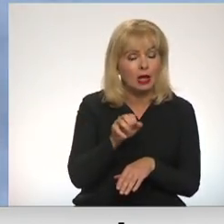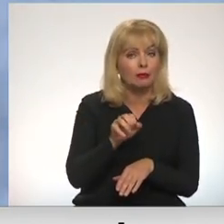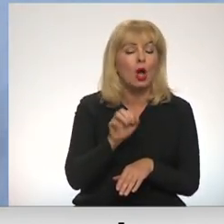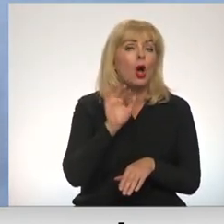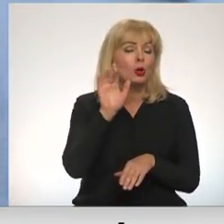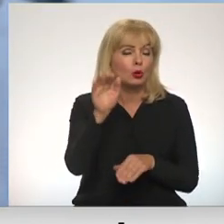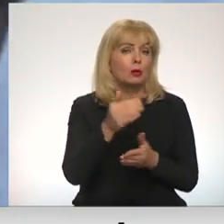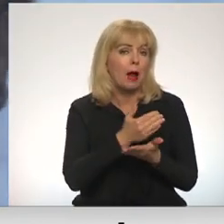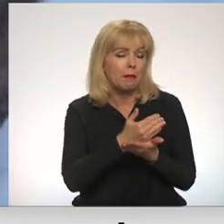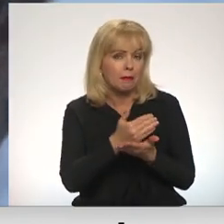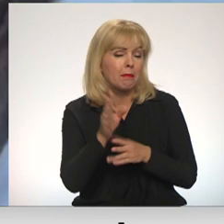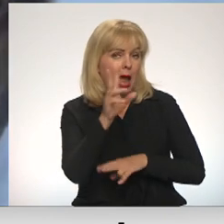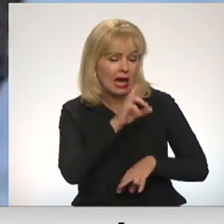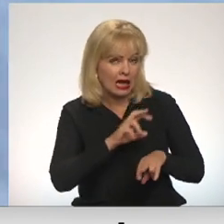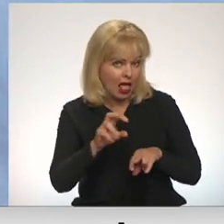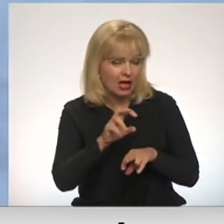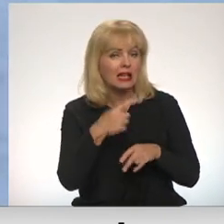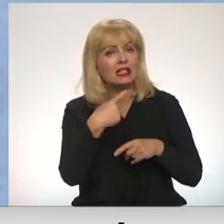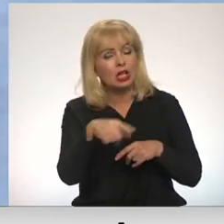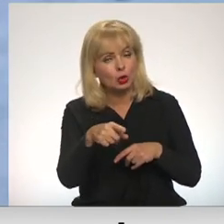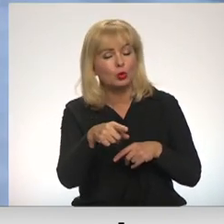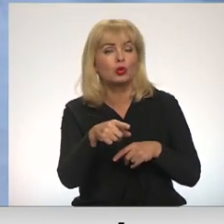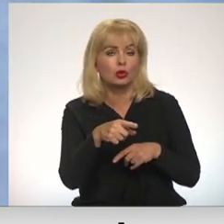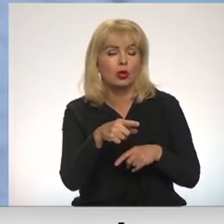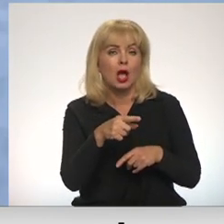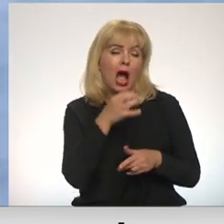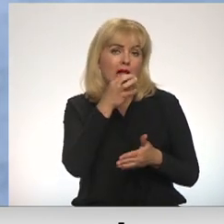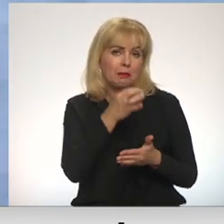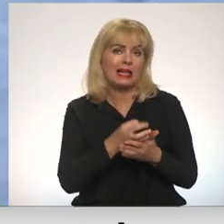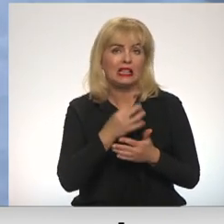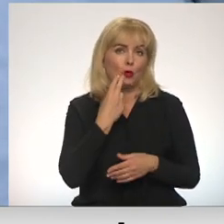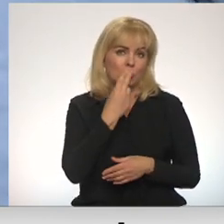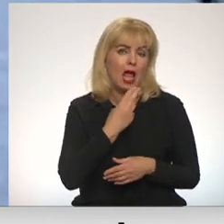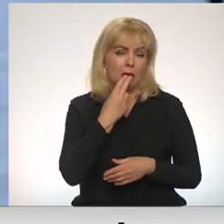mīlošus un atbildīgus saimniekus. Elīna Lapiņēmats, Mosakovskis, RTV.